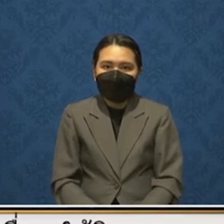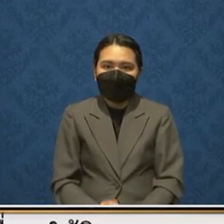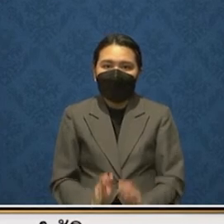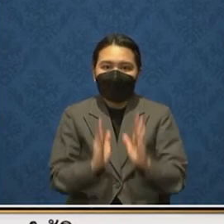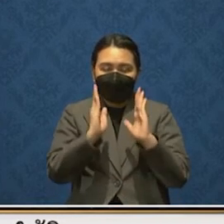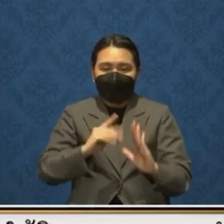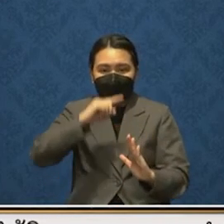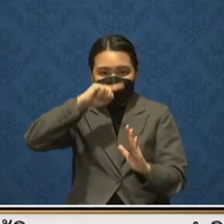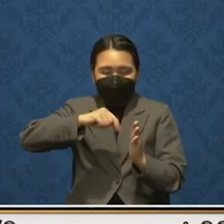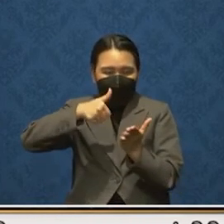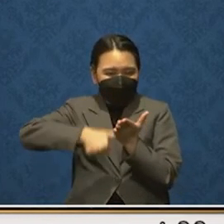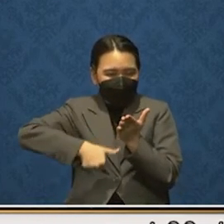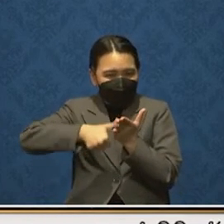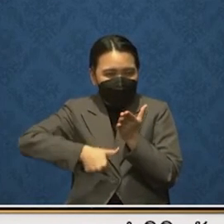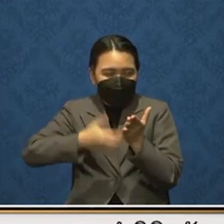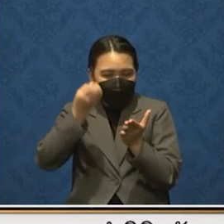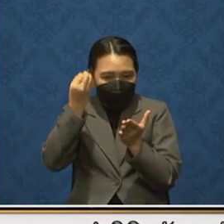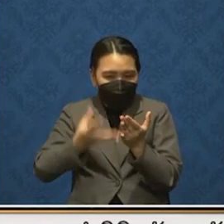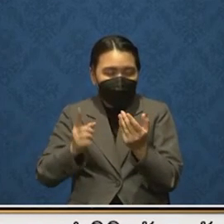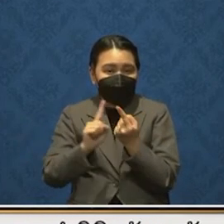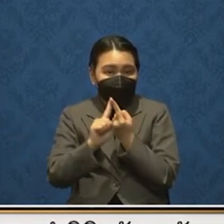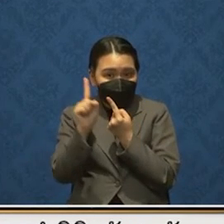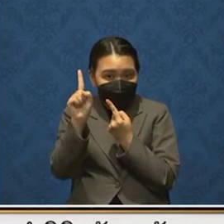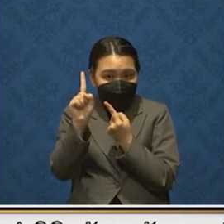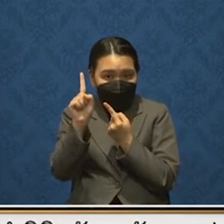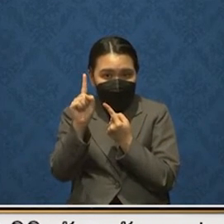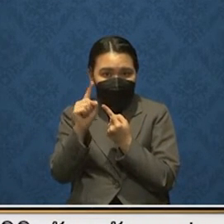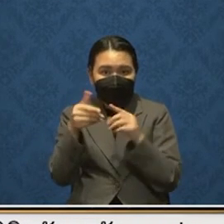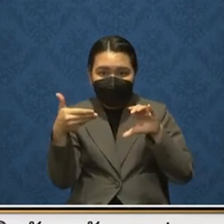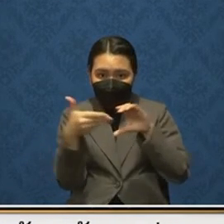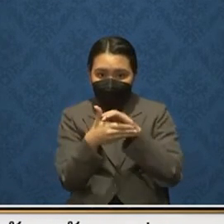มากที่สุดในโลกแล้ cualesต่อไป